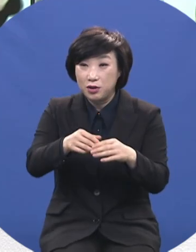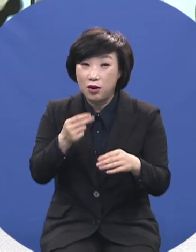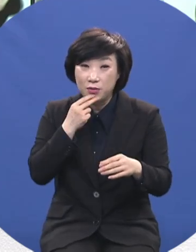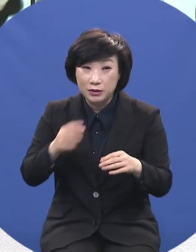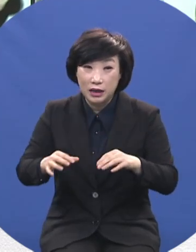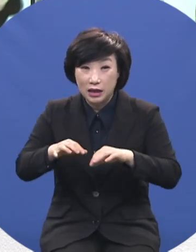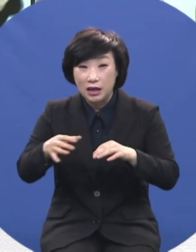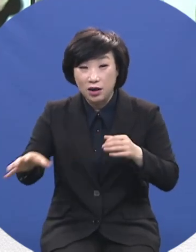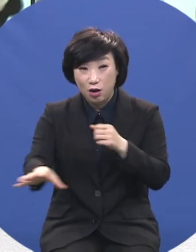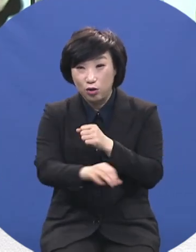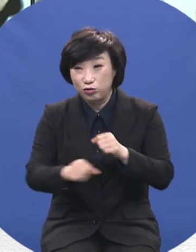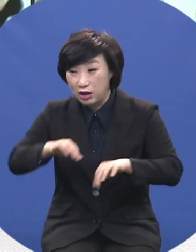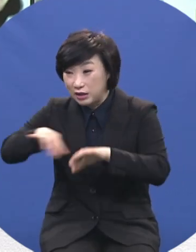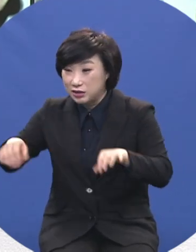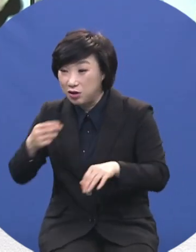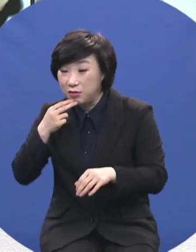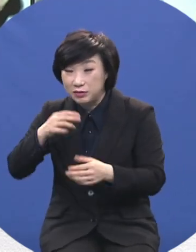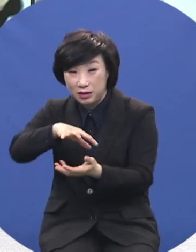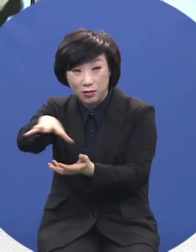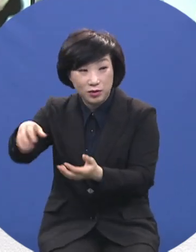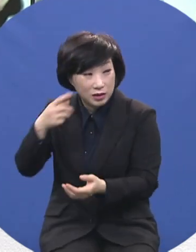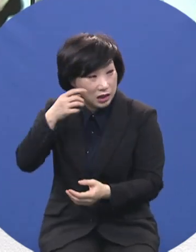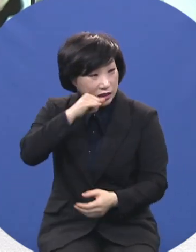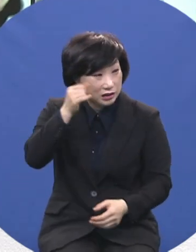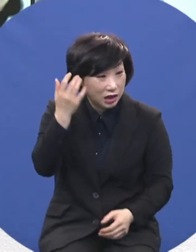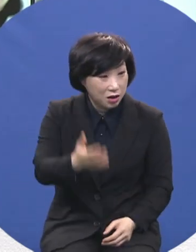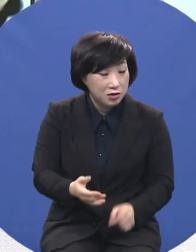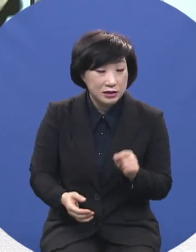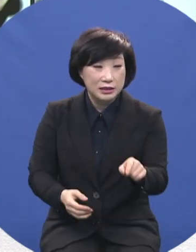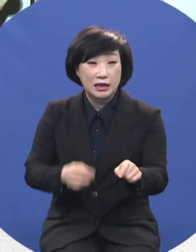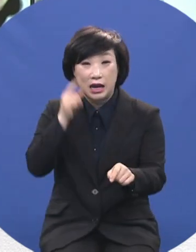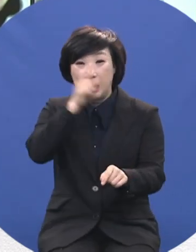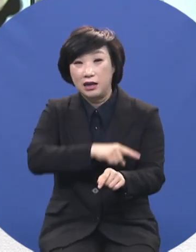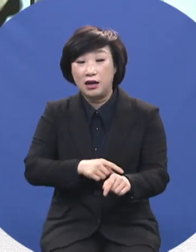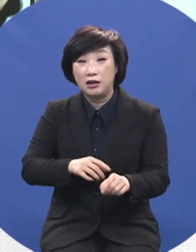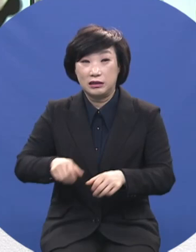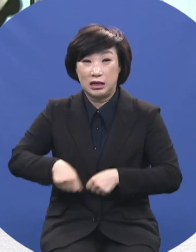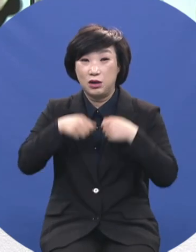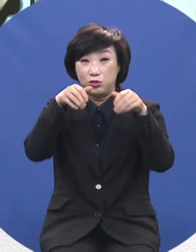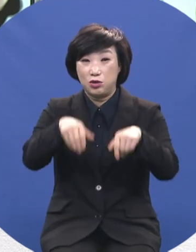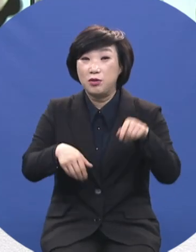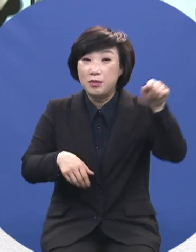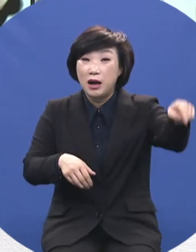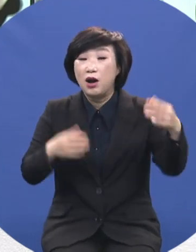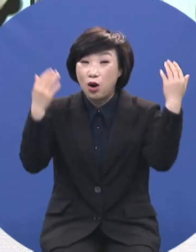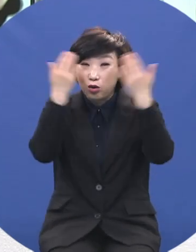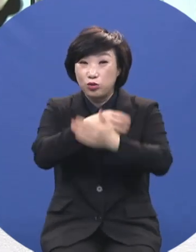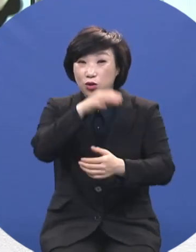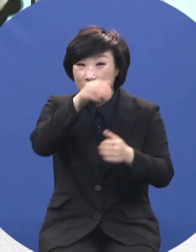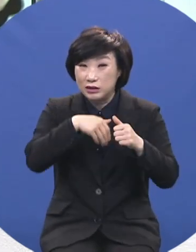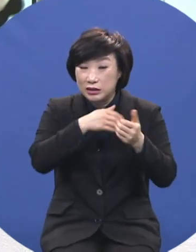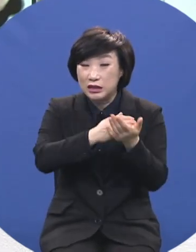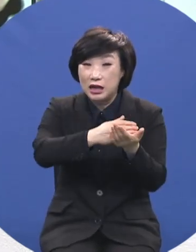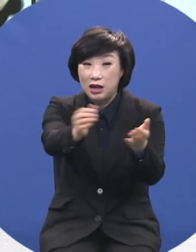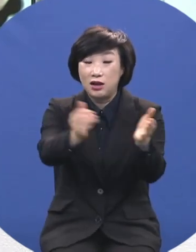줄 알았더냐? 이 악하고 게으른 종을 바깥 어두운 곳에 내어쫓아 슬프며 이를 믿게